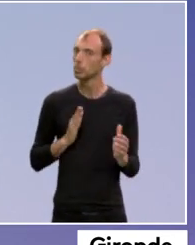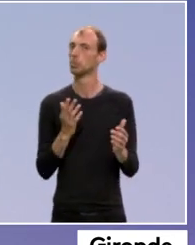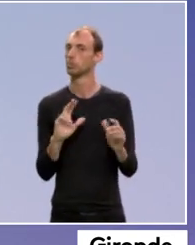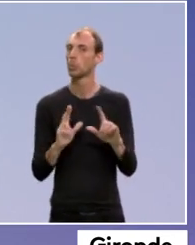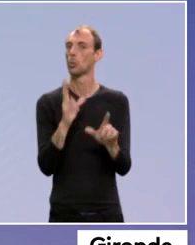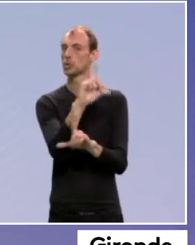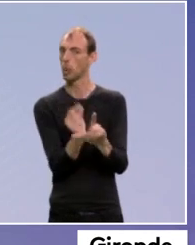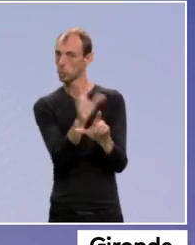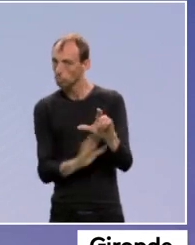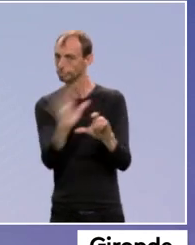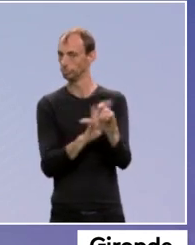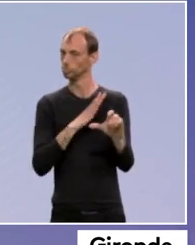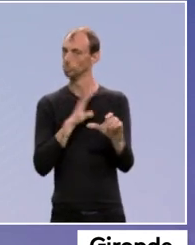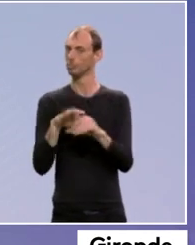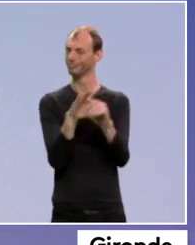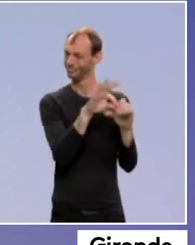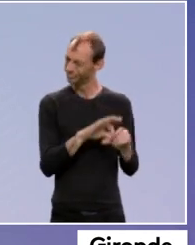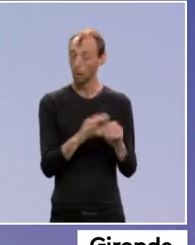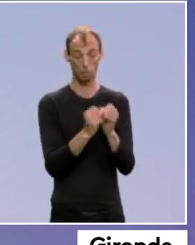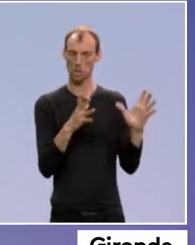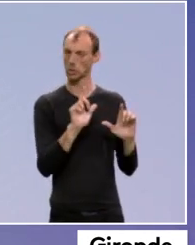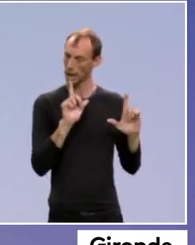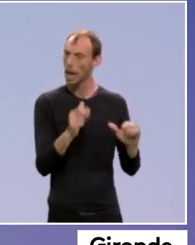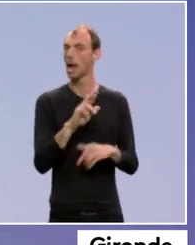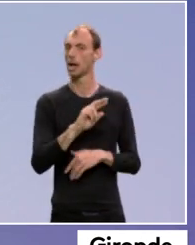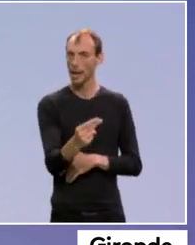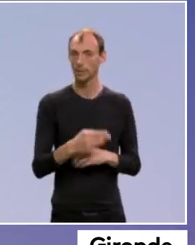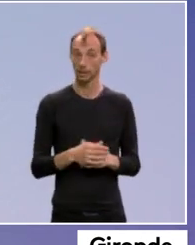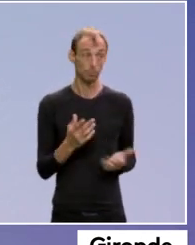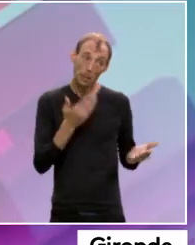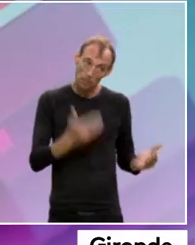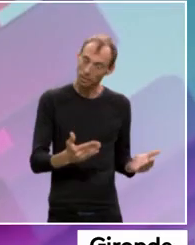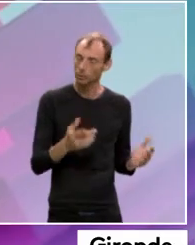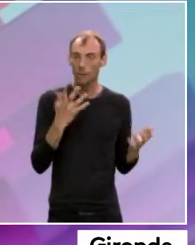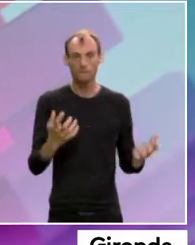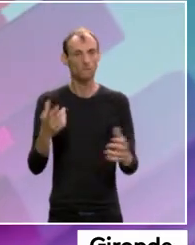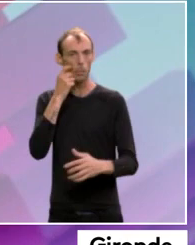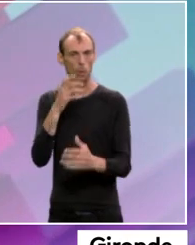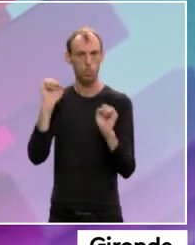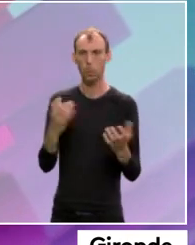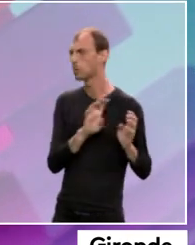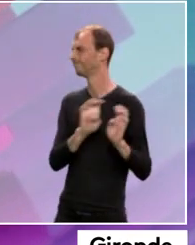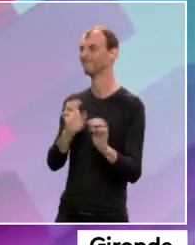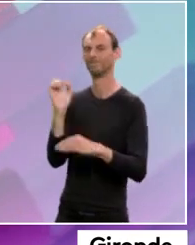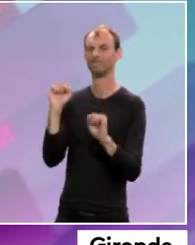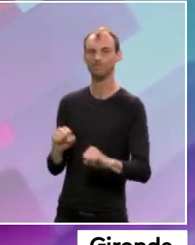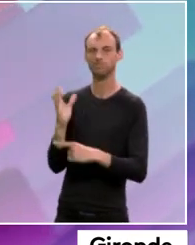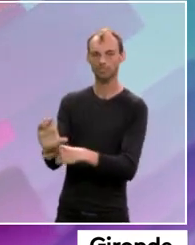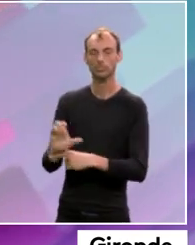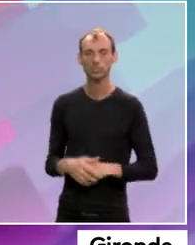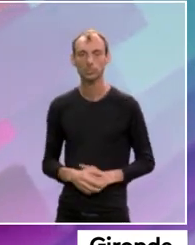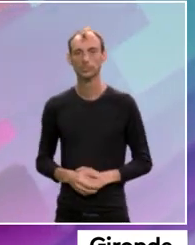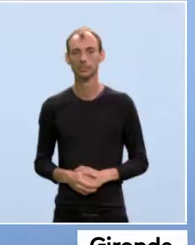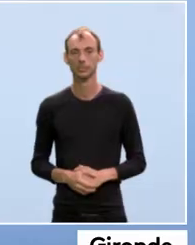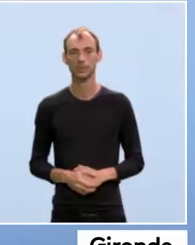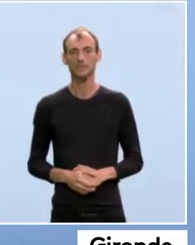à se mobiliser une nouvelle fois pour que l'opposition a Emmanuel Macron soit la plus forte possible Nicolas Thierry vous a déclaré plusieurs fois dans cette campagne que